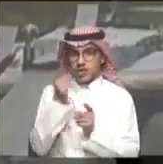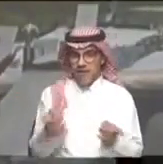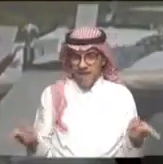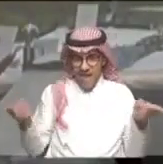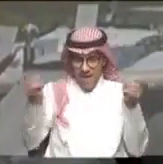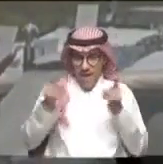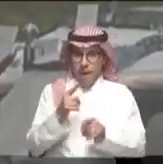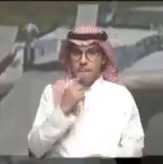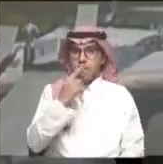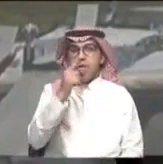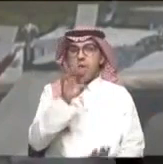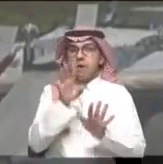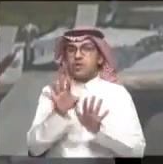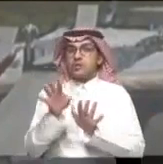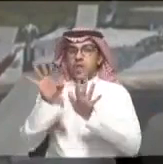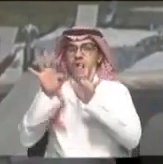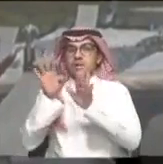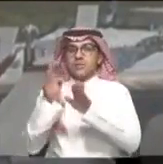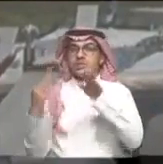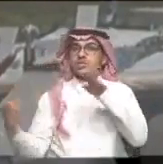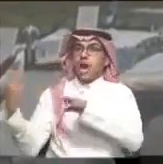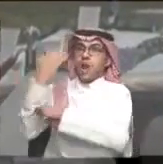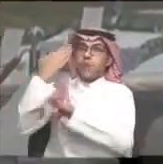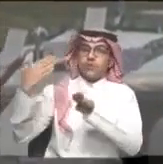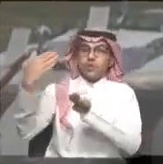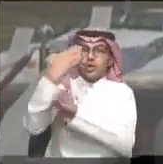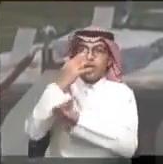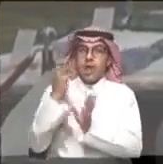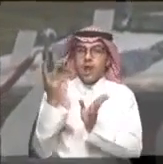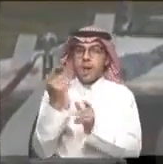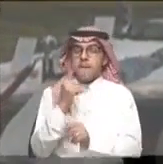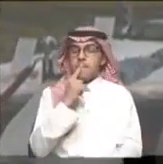تاريخها 119 صاروخ بالستي، عدد المقذوفات